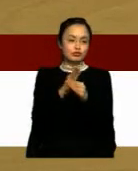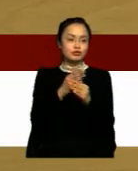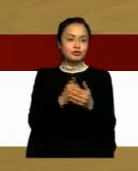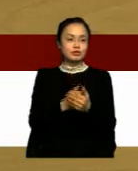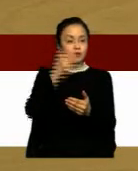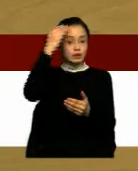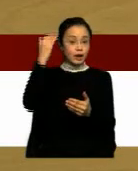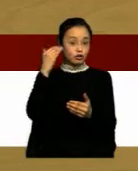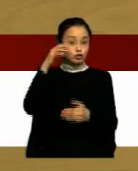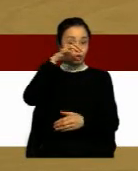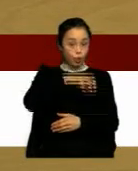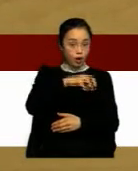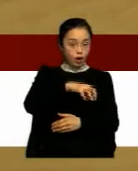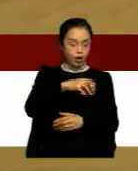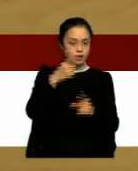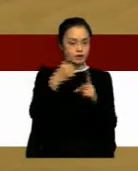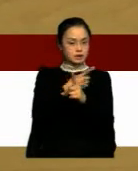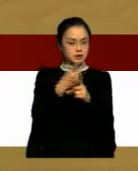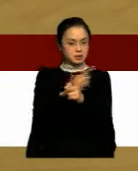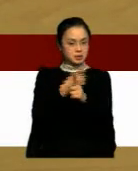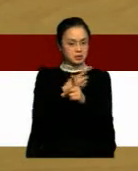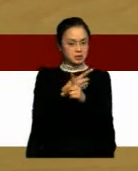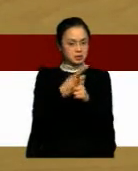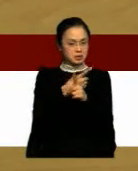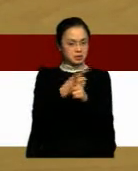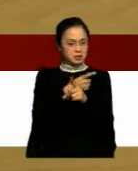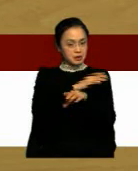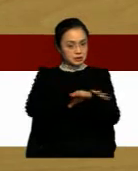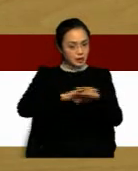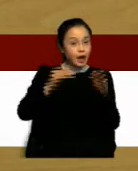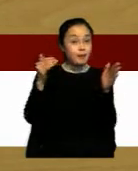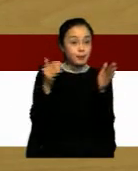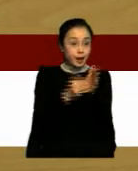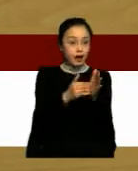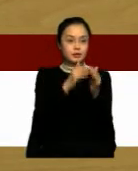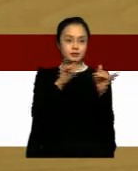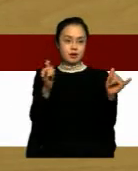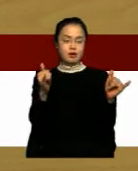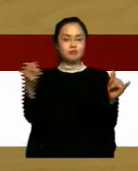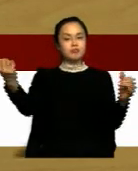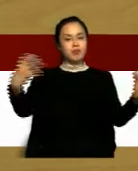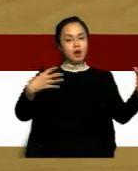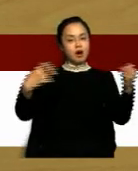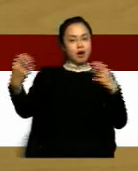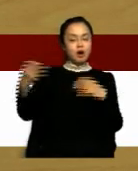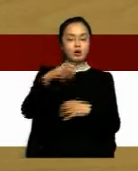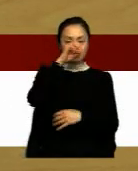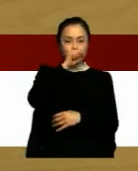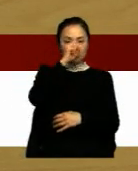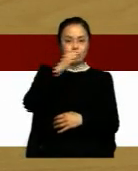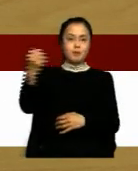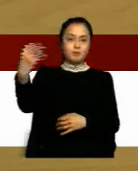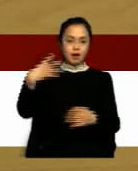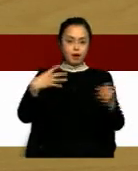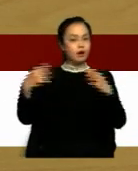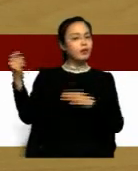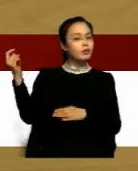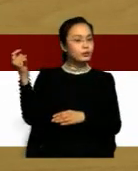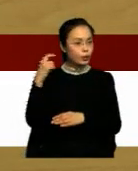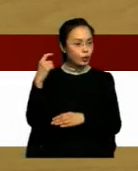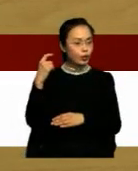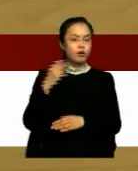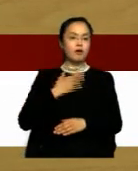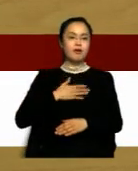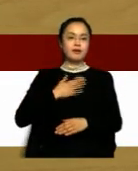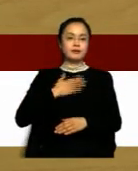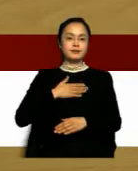результатах лечения в Корее. На это настроилась. Мне кажется, все зависит от позитива, от самого состояния человека. Я все эти дни вот после